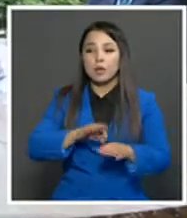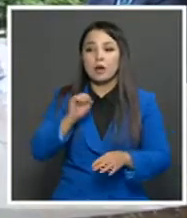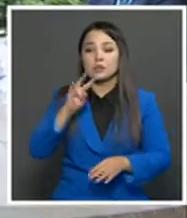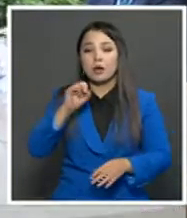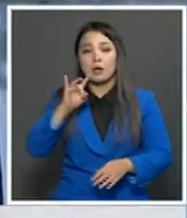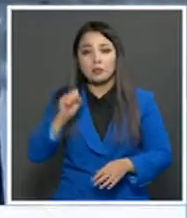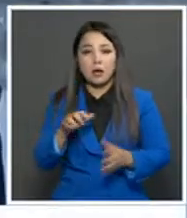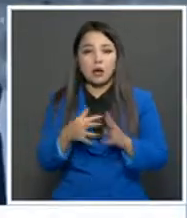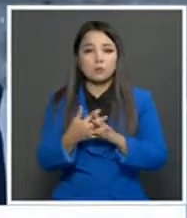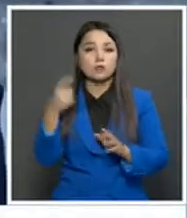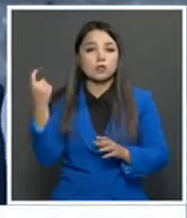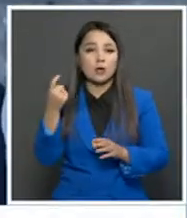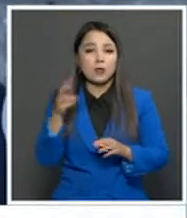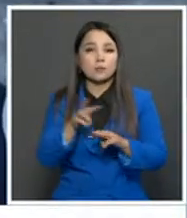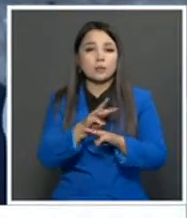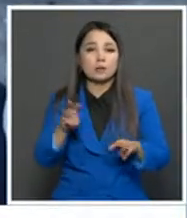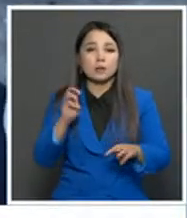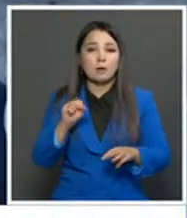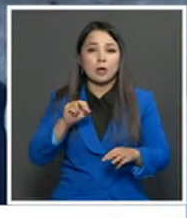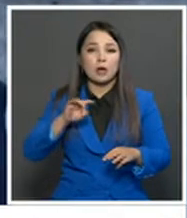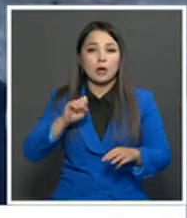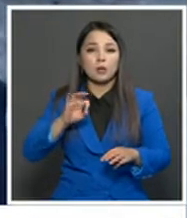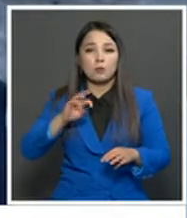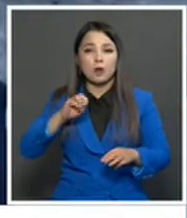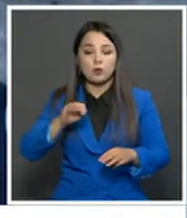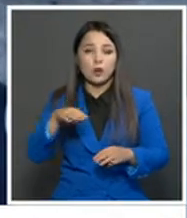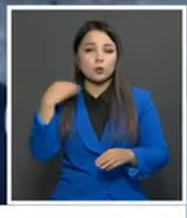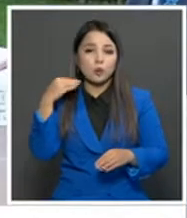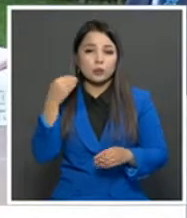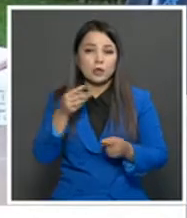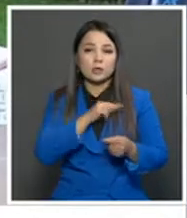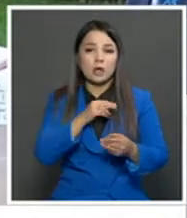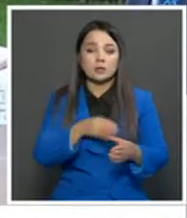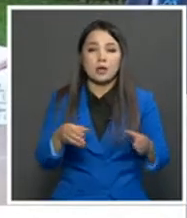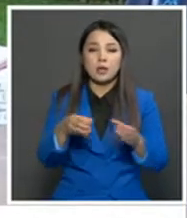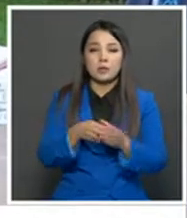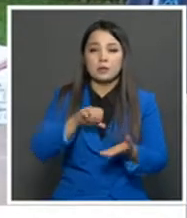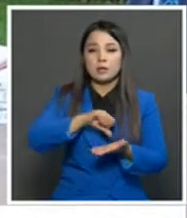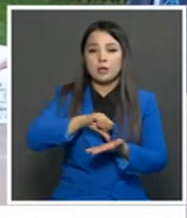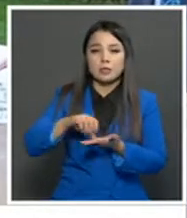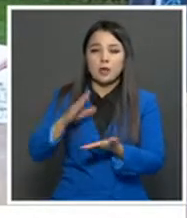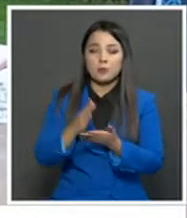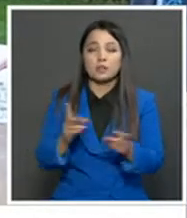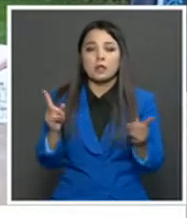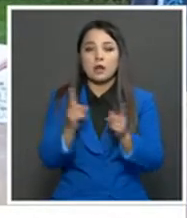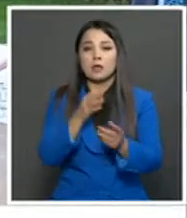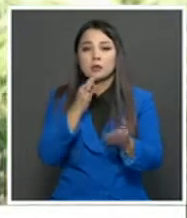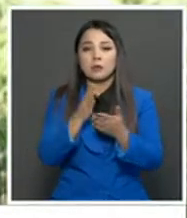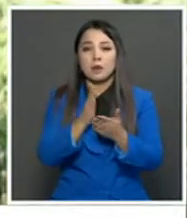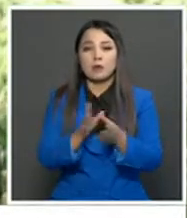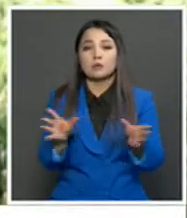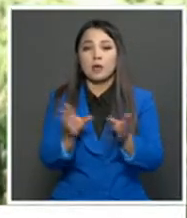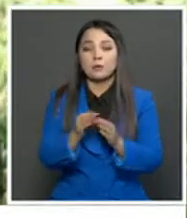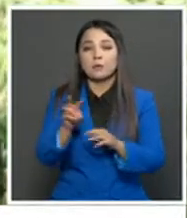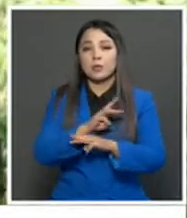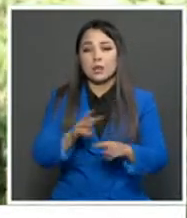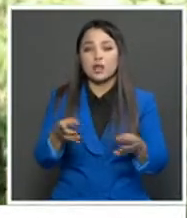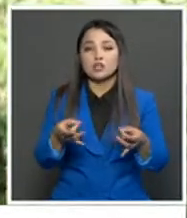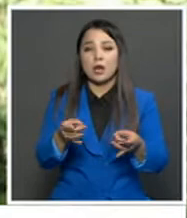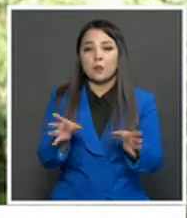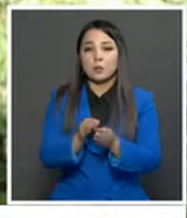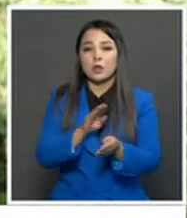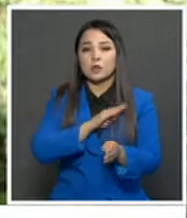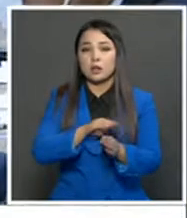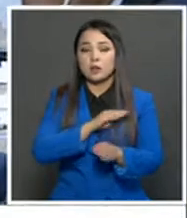Анкарада ауыл шаруашылығы министрі Сапархан Омаров түркиялық әріптесі Бекир Пакдемирлимен кездесті. Қос министр шикізатты терең